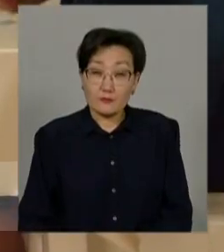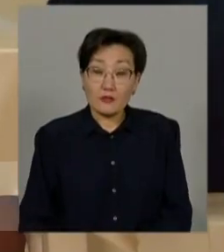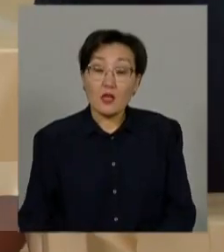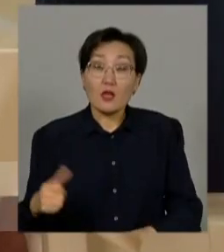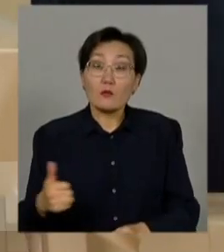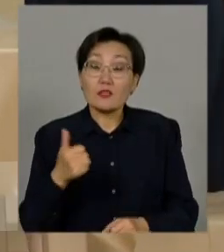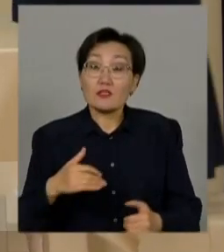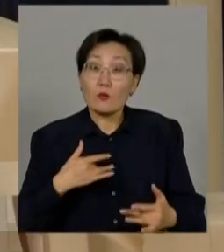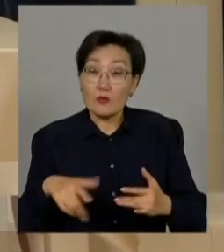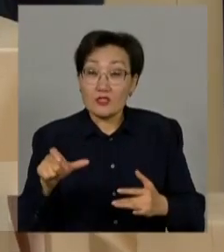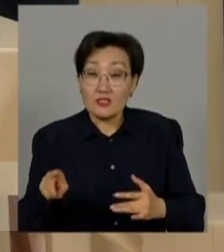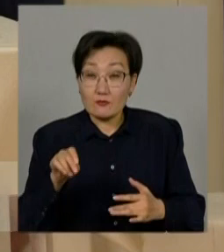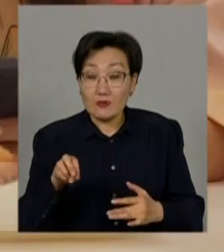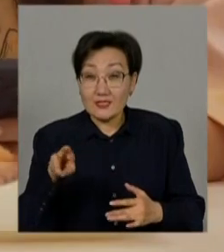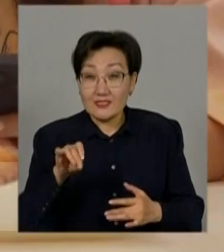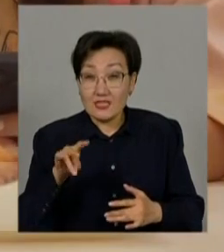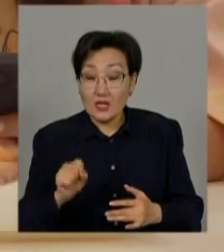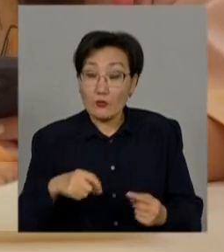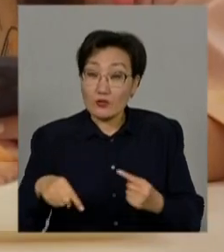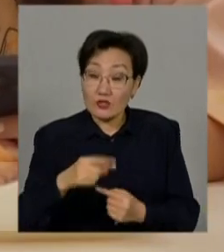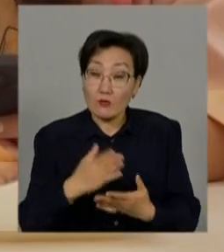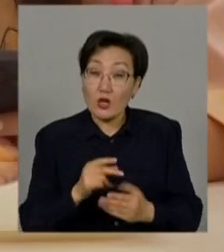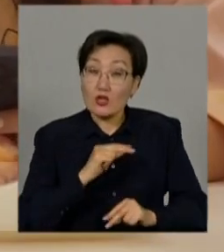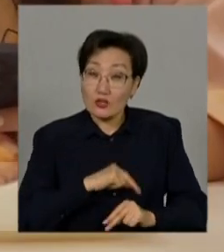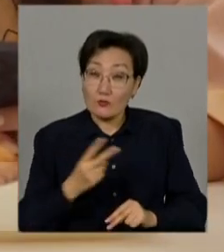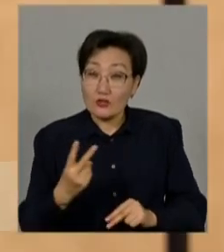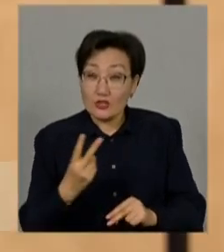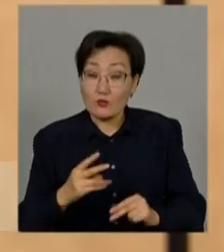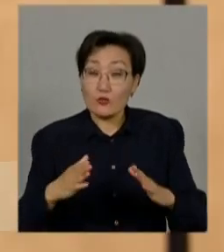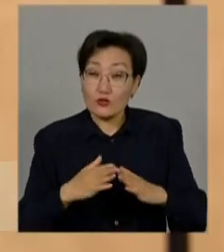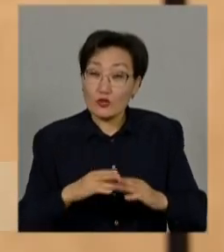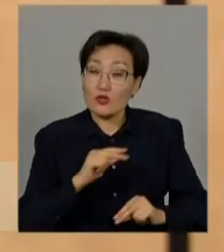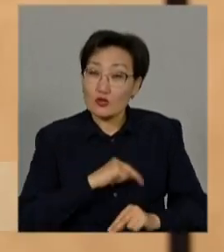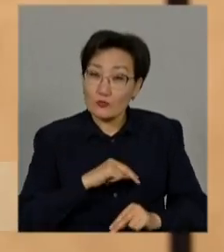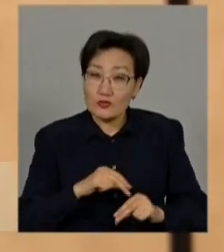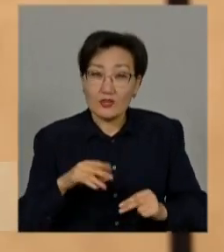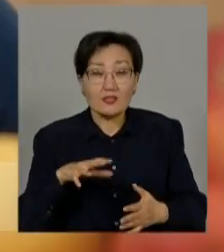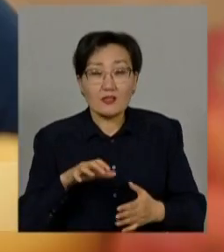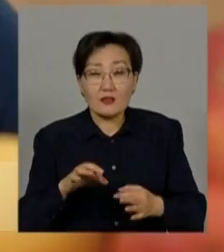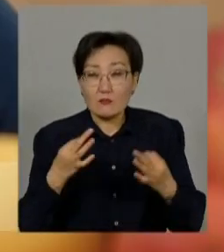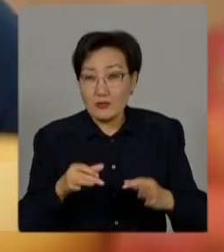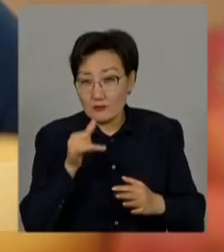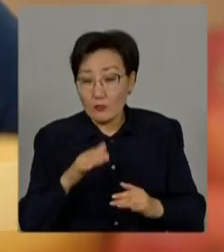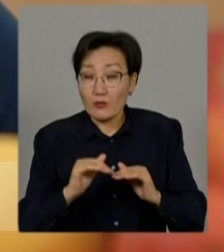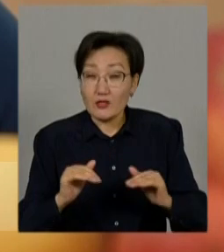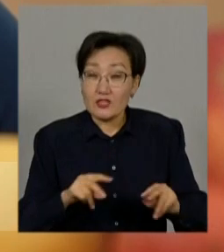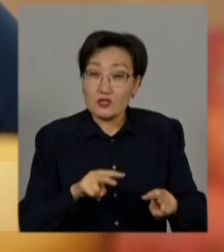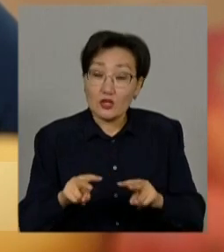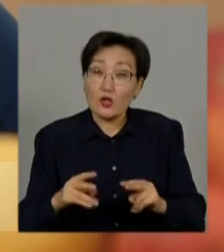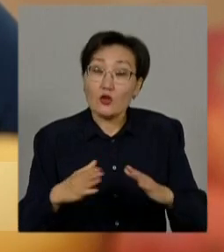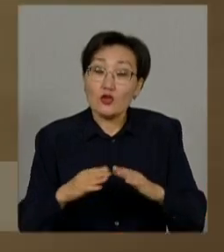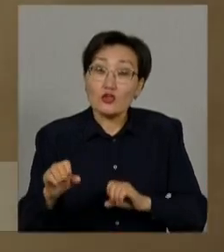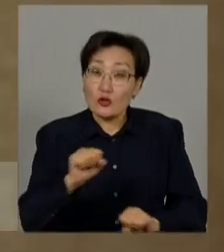Басты рөлдердегі Мәди мен Дина кәсіппен айналысады. Жұмыс деп екеуінің үйдегі тірлікке қол тимейді. Сондықтан балаларына қарайтын, үй шаруасын